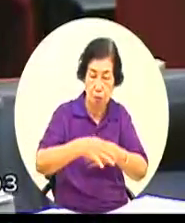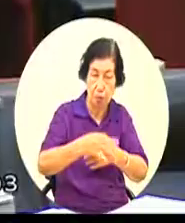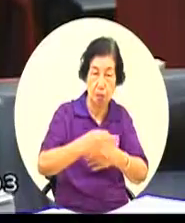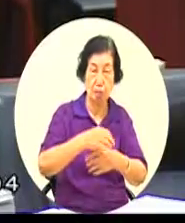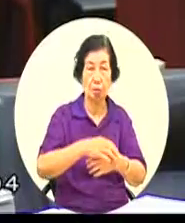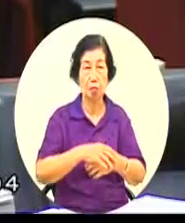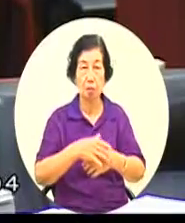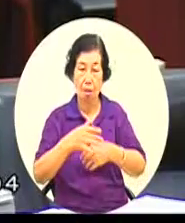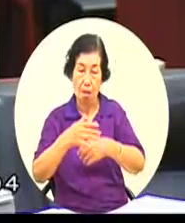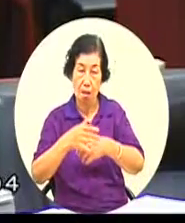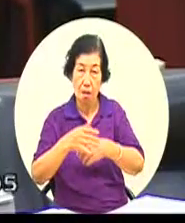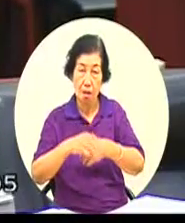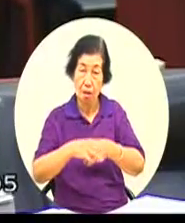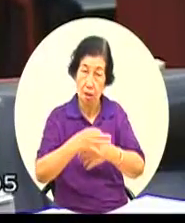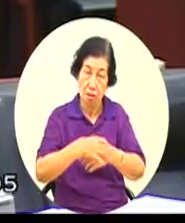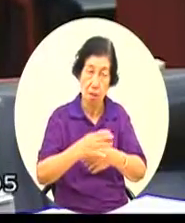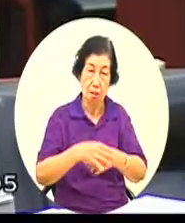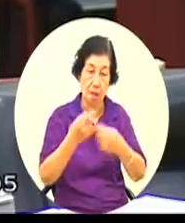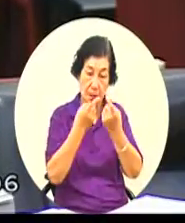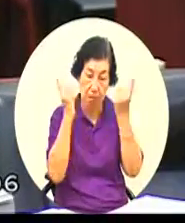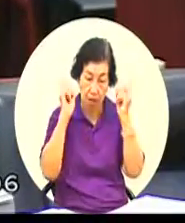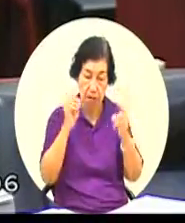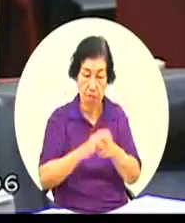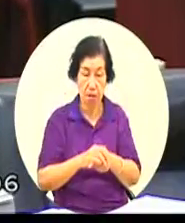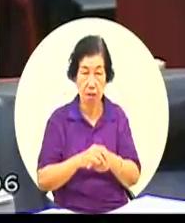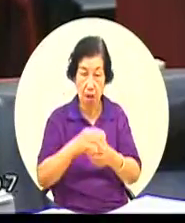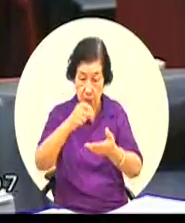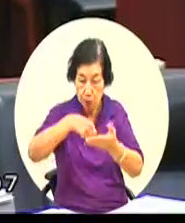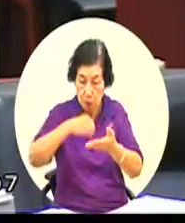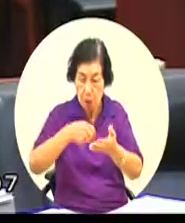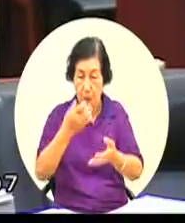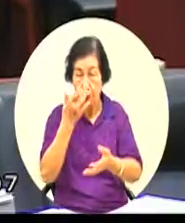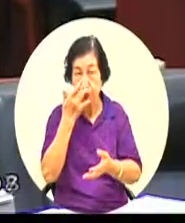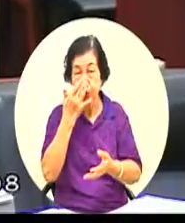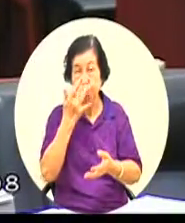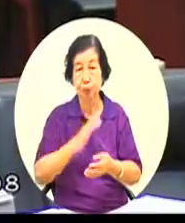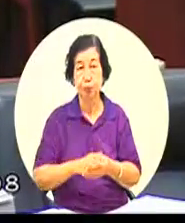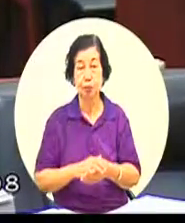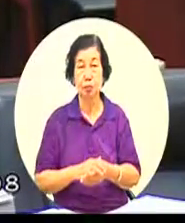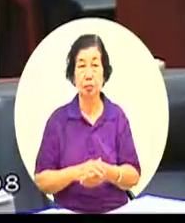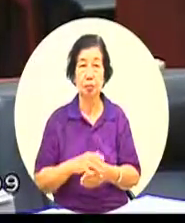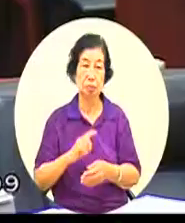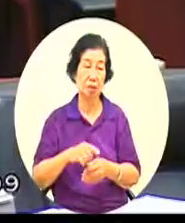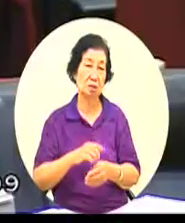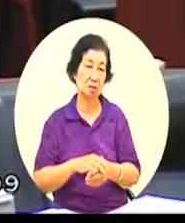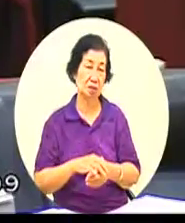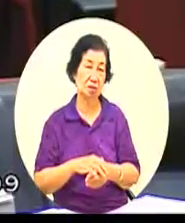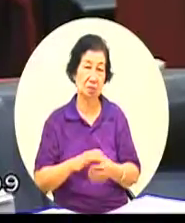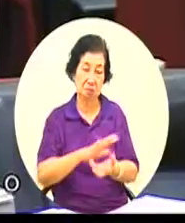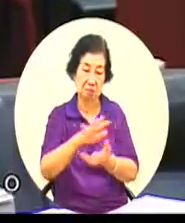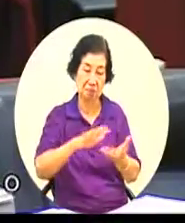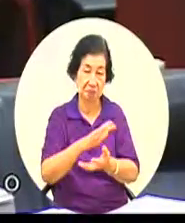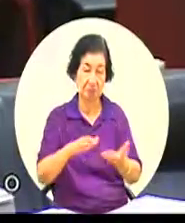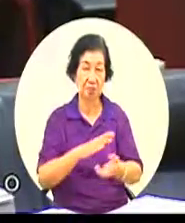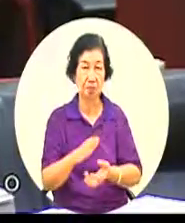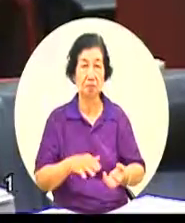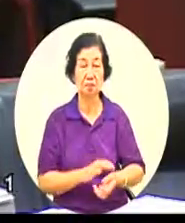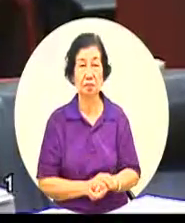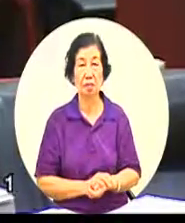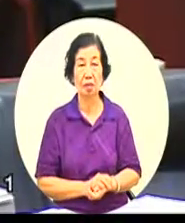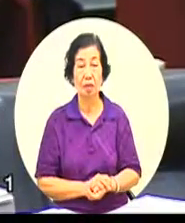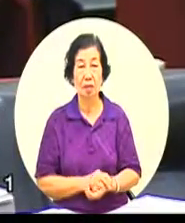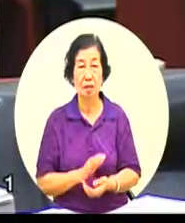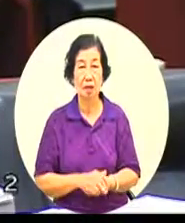捌字的呢，大学毕业嘛呢。我讲亲的啦，如果这样分，就产生这种情形。如果大家集